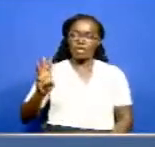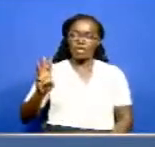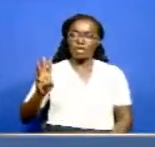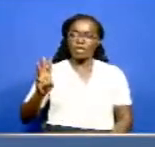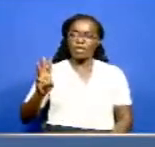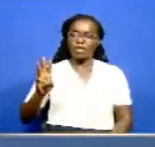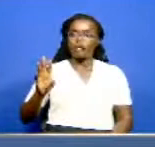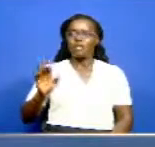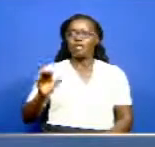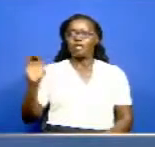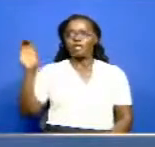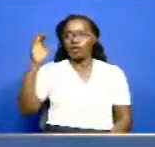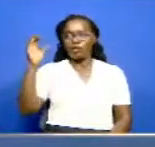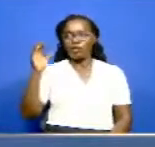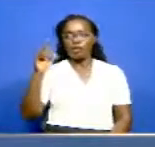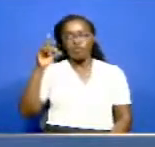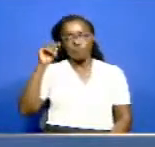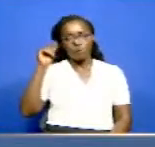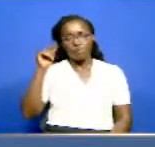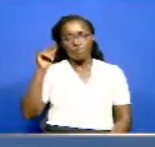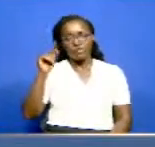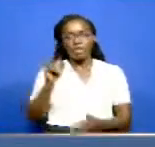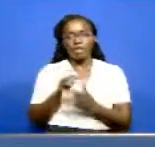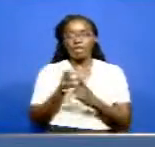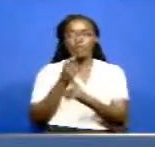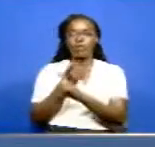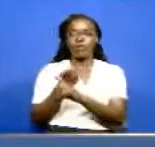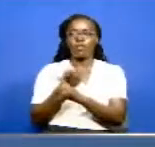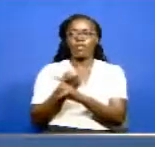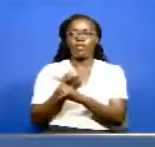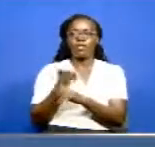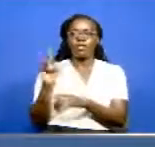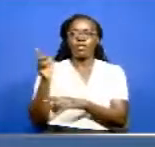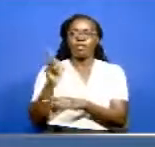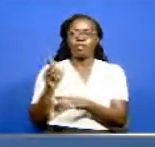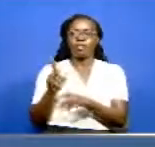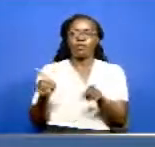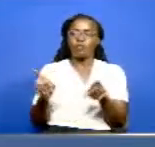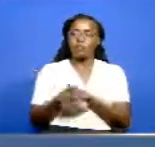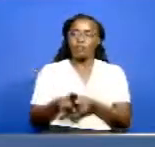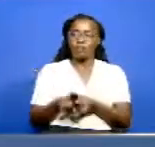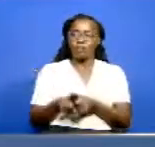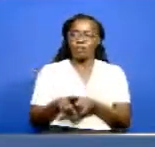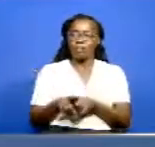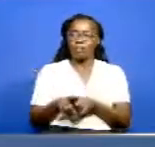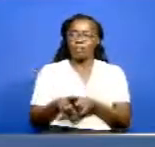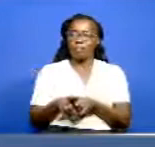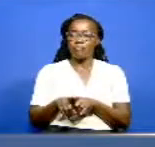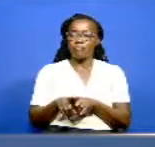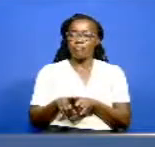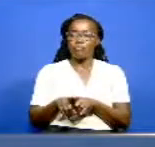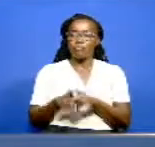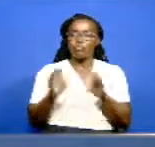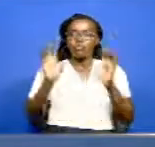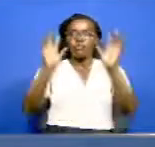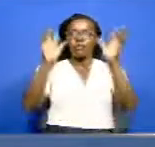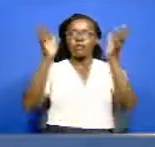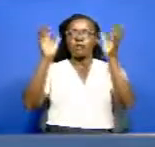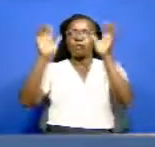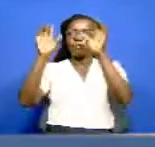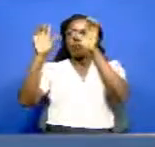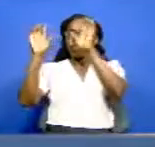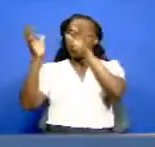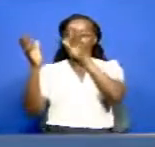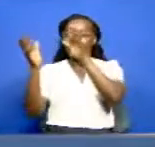ya ukanda pwani, maeneo ya Mombasa na pia Kwale. Hapa Nairobi hali ni sawia. Tuanza siku kwa hali ya mawingu, kumaanisha